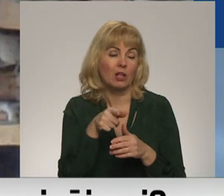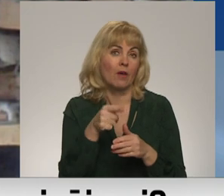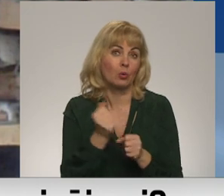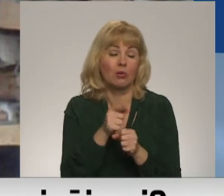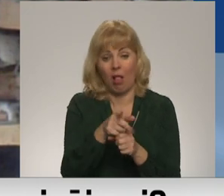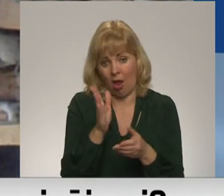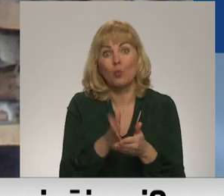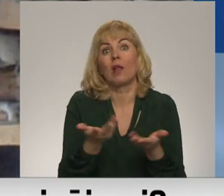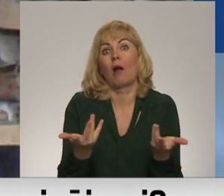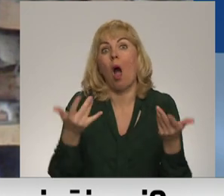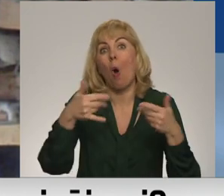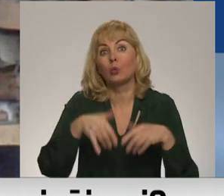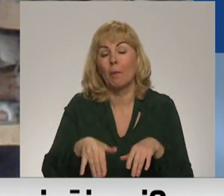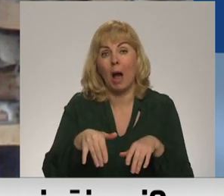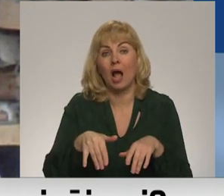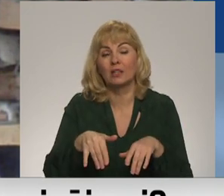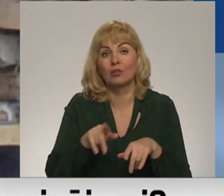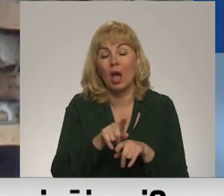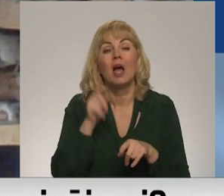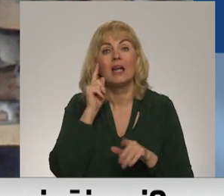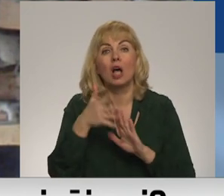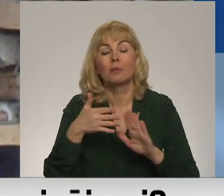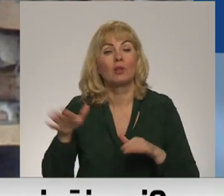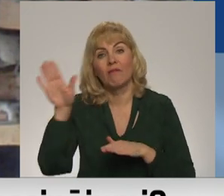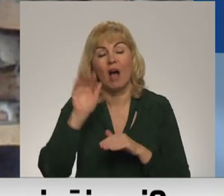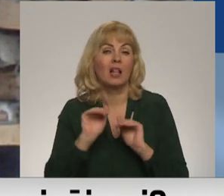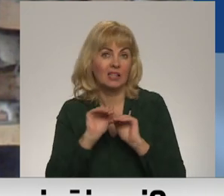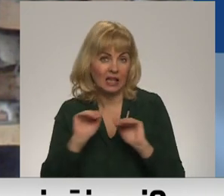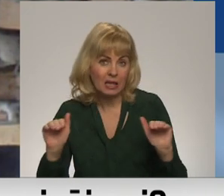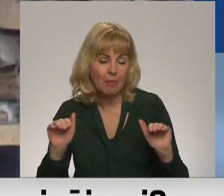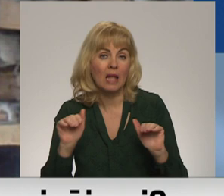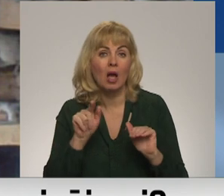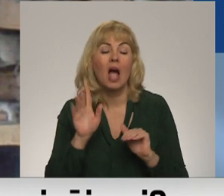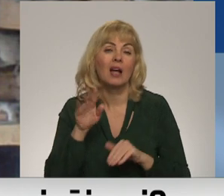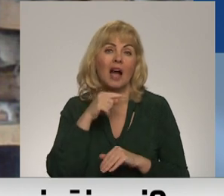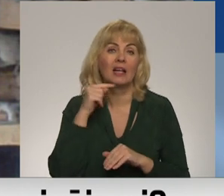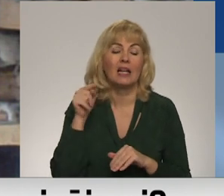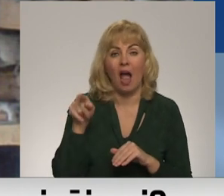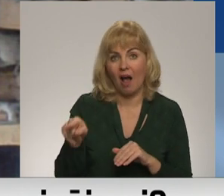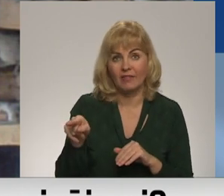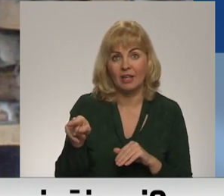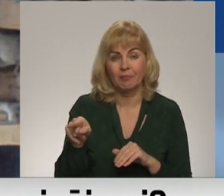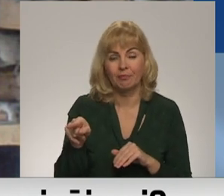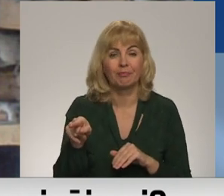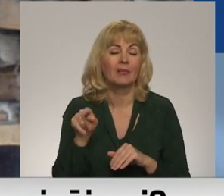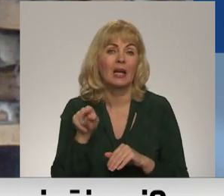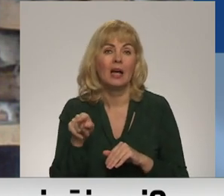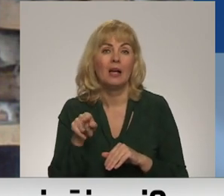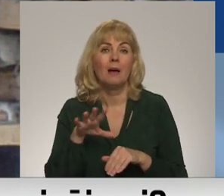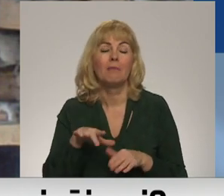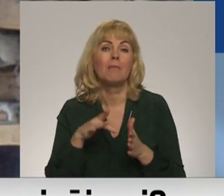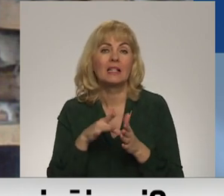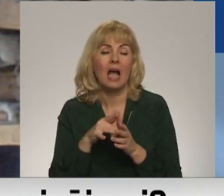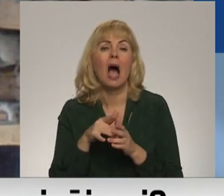automātiski. Un, protams, to var automatizēt, bet jāsaprot, ka valsts līmenī, tāda valsts kā Krievija, to pēc kāda